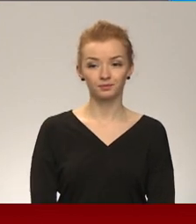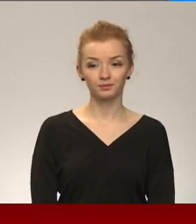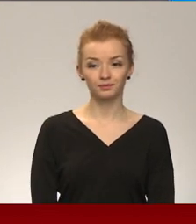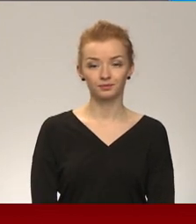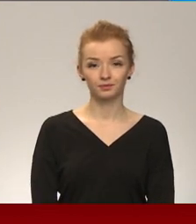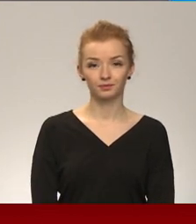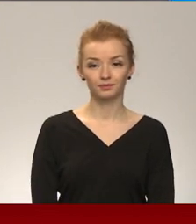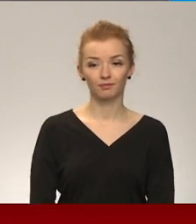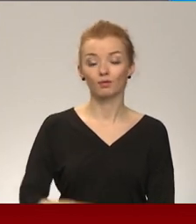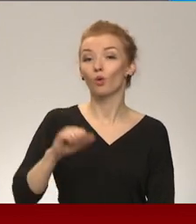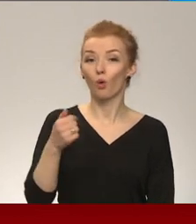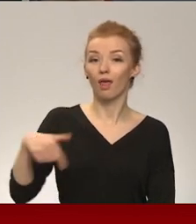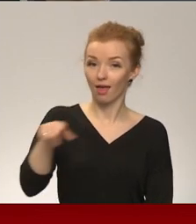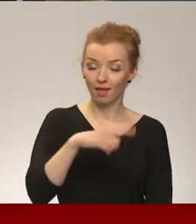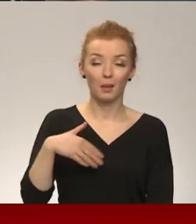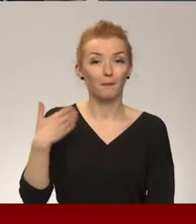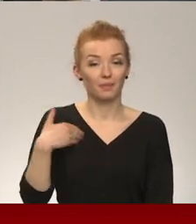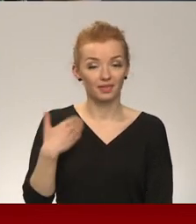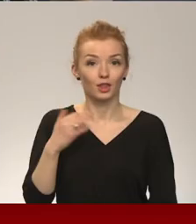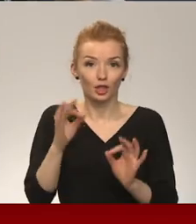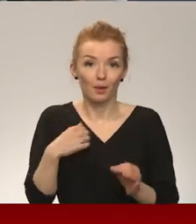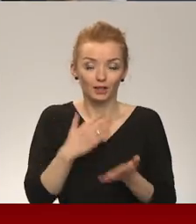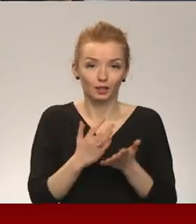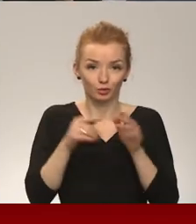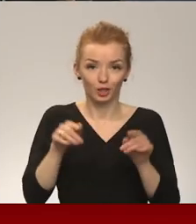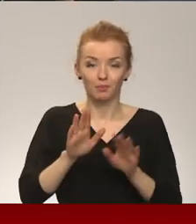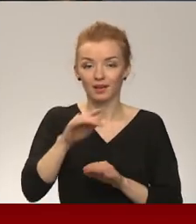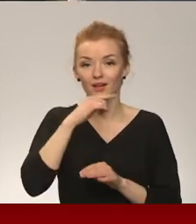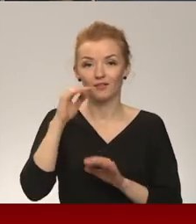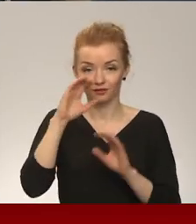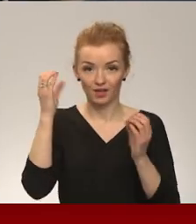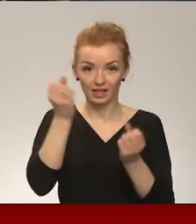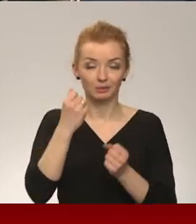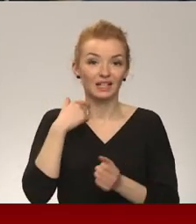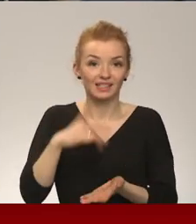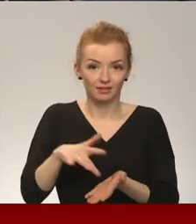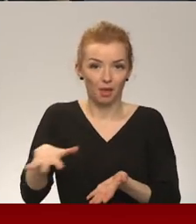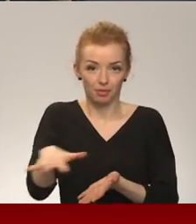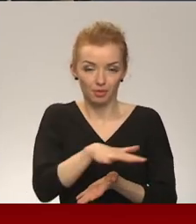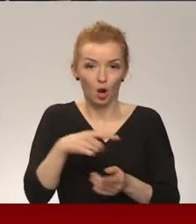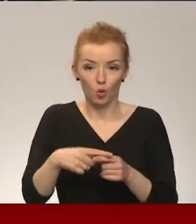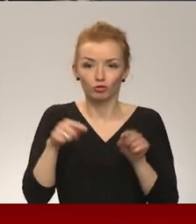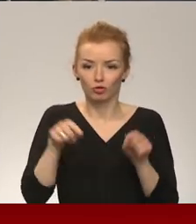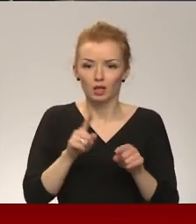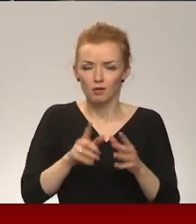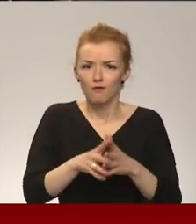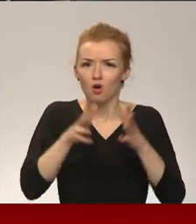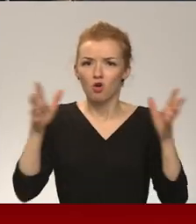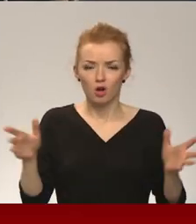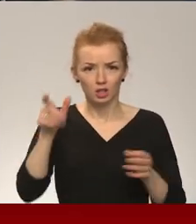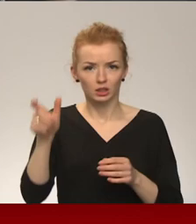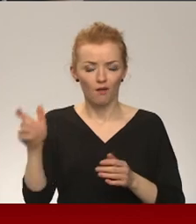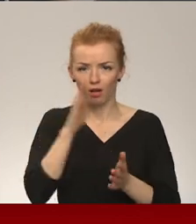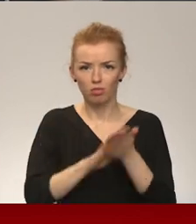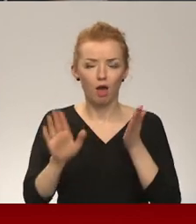Labdien, kolēģi, labdien, skatītāji. Jā, šobrīd atrodos pie Krievijas vēstniecības Rīgā, Rīgas centrā, un jāatzīst, ka šeit ir krietni vairāk cilvēku kā rītu pusē, lai